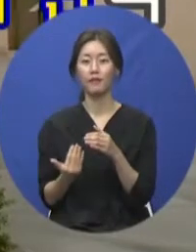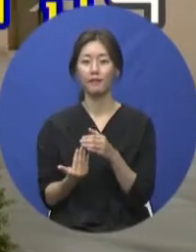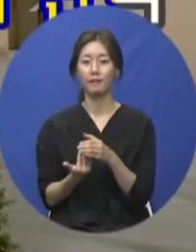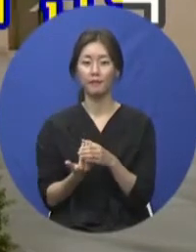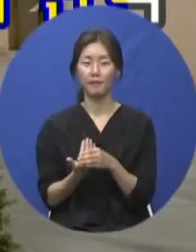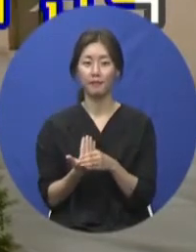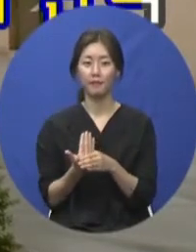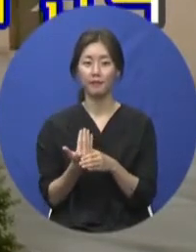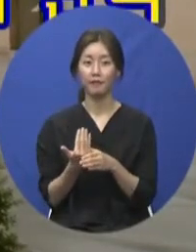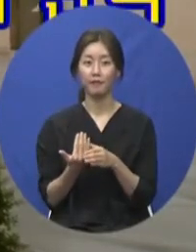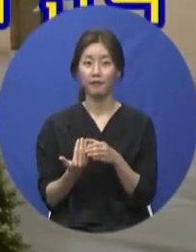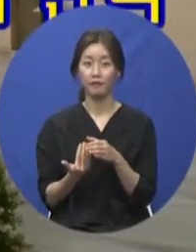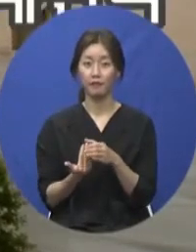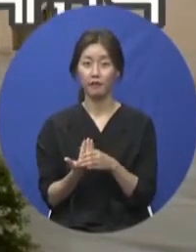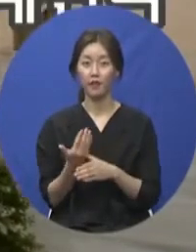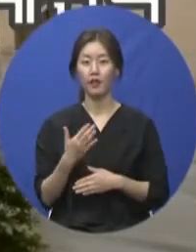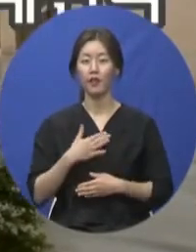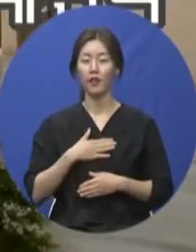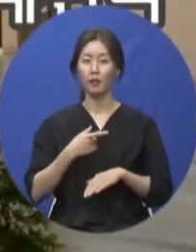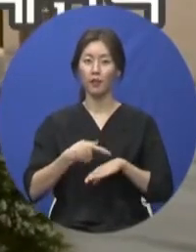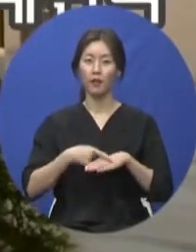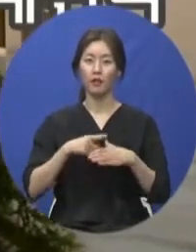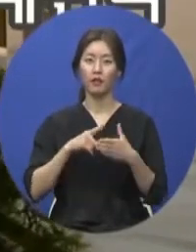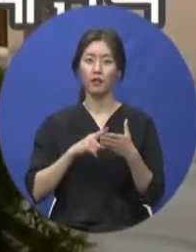생각이 난다. 내